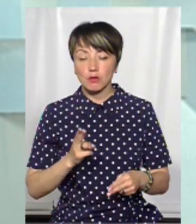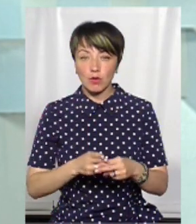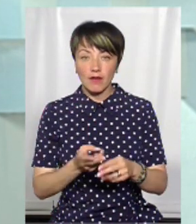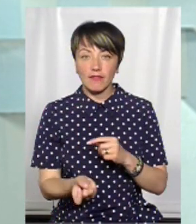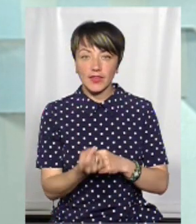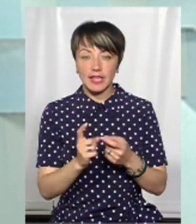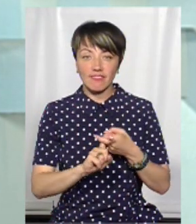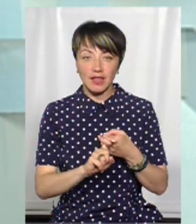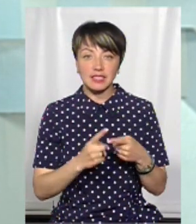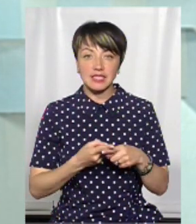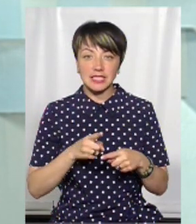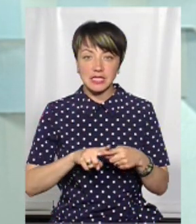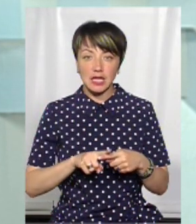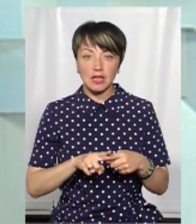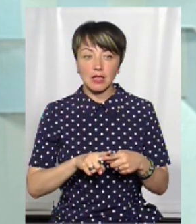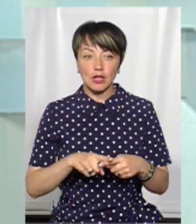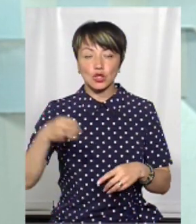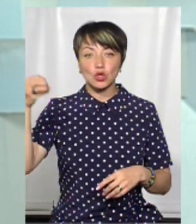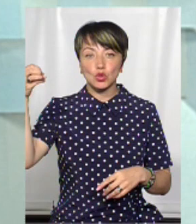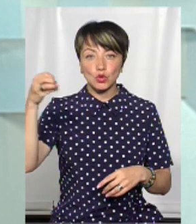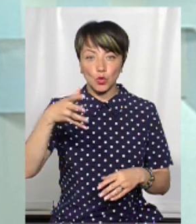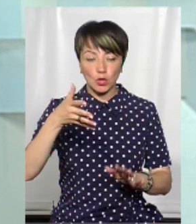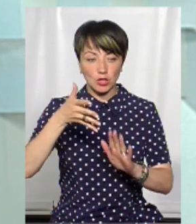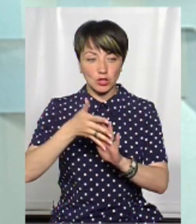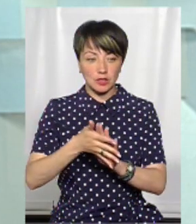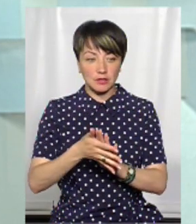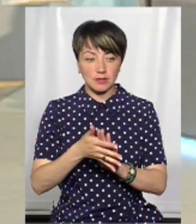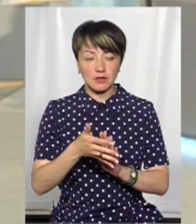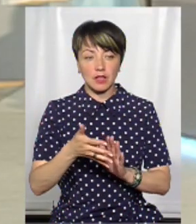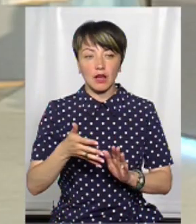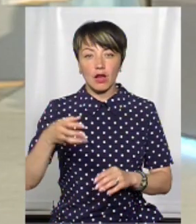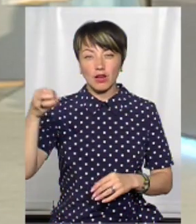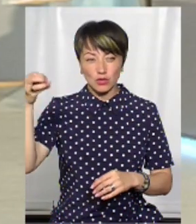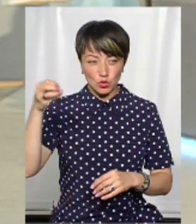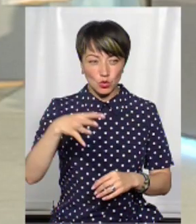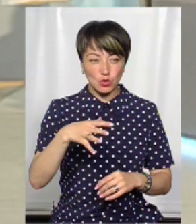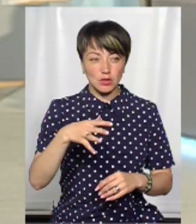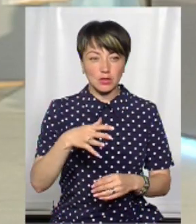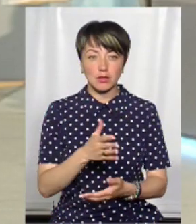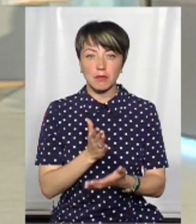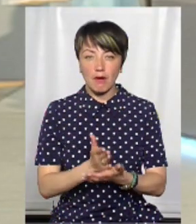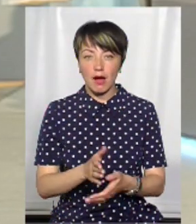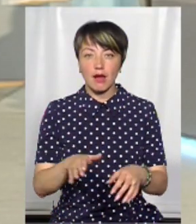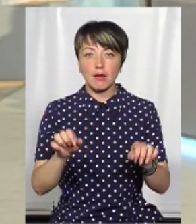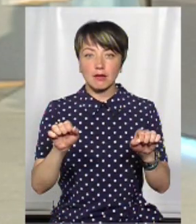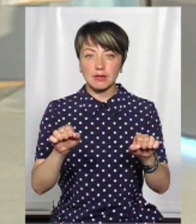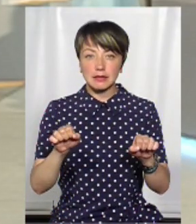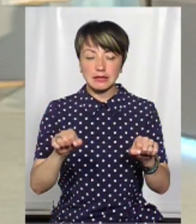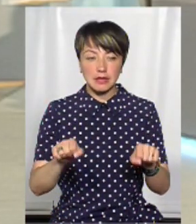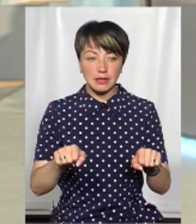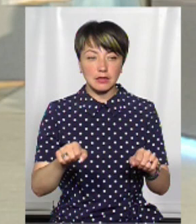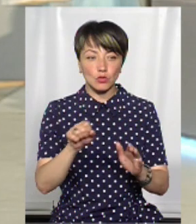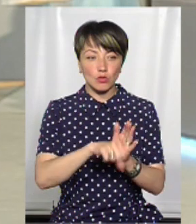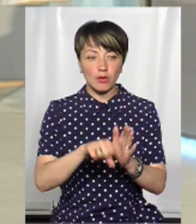запобіжник виникнення інфекції – це пряме сонячне світло. Тобто ультрафіолет, він має